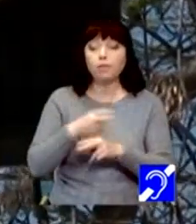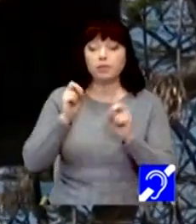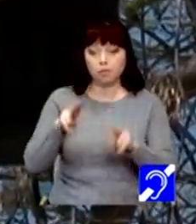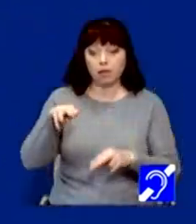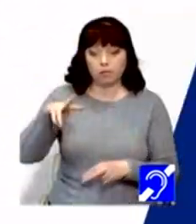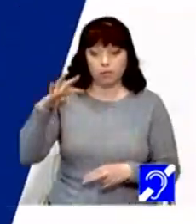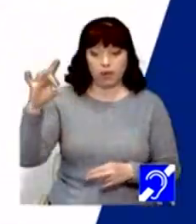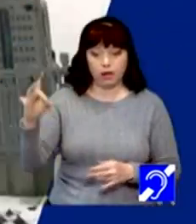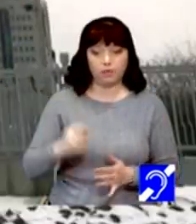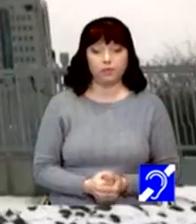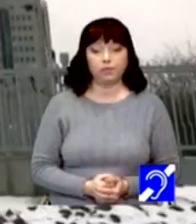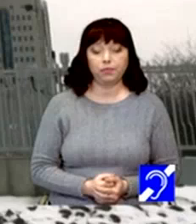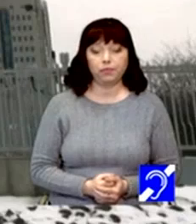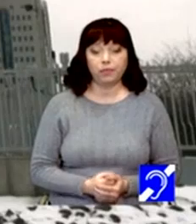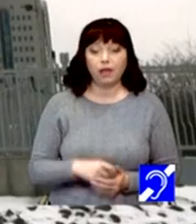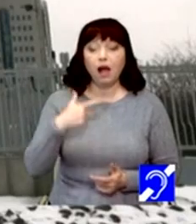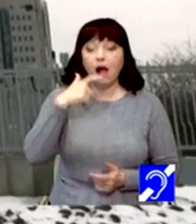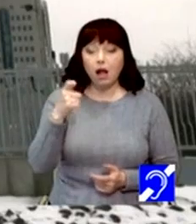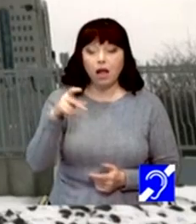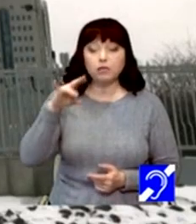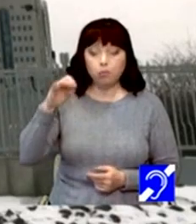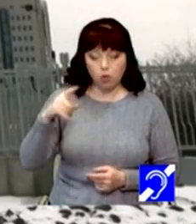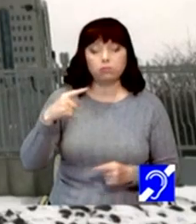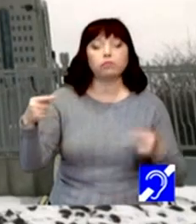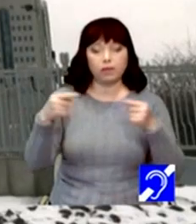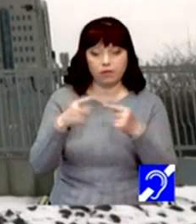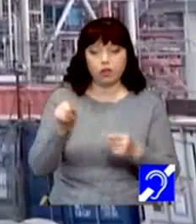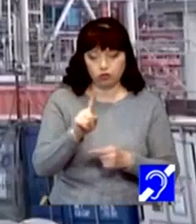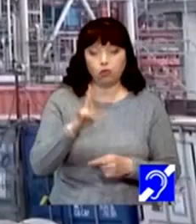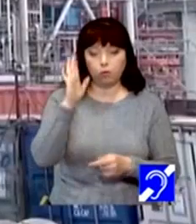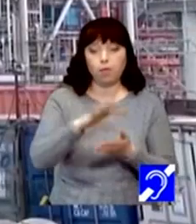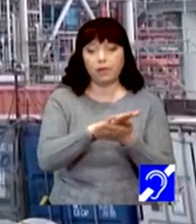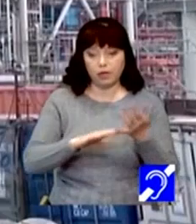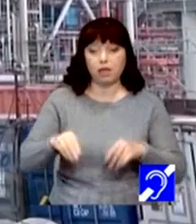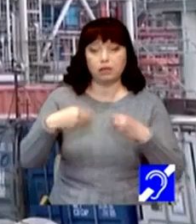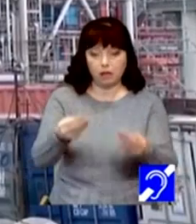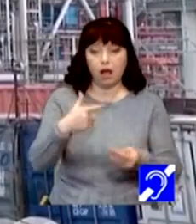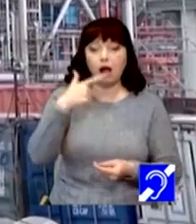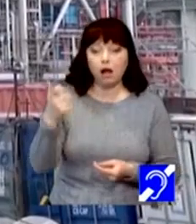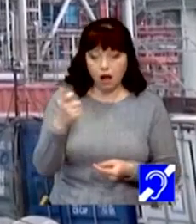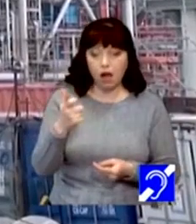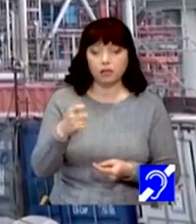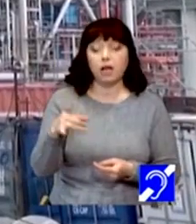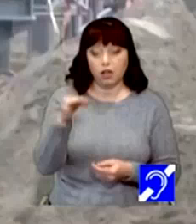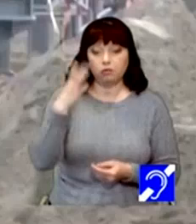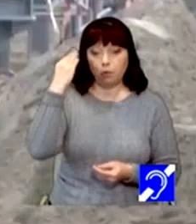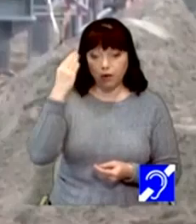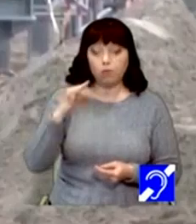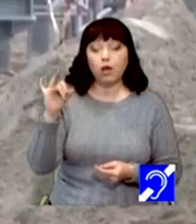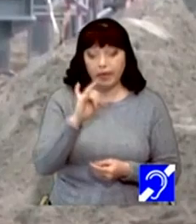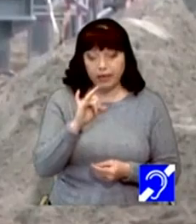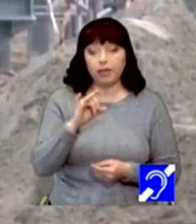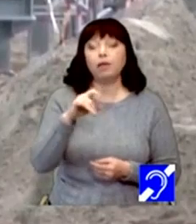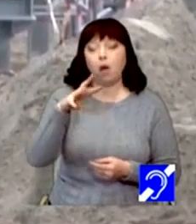regiune Gazprom a confirmat oficial că va continua să livreze gaze naturale Republicii Moldova și